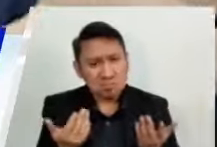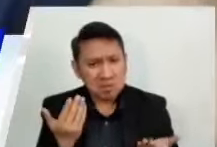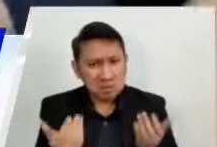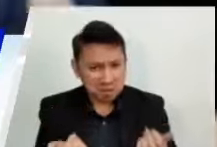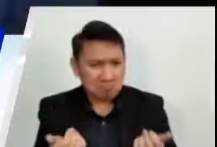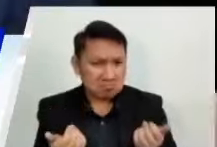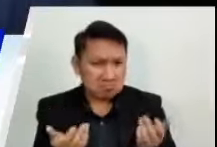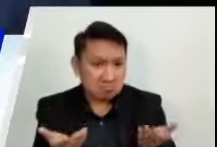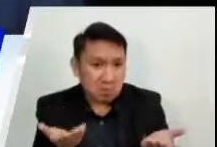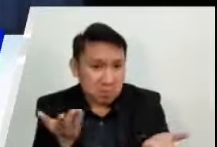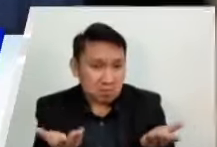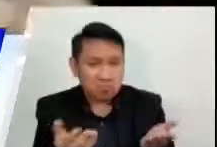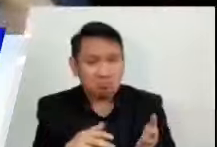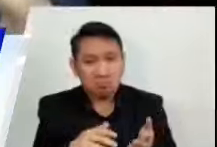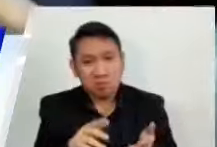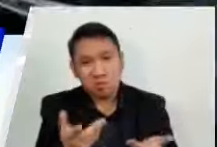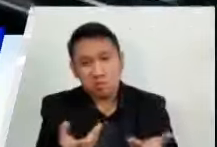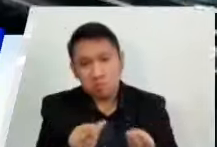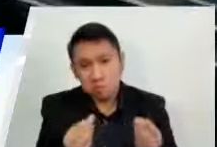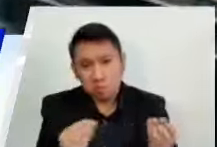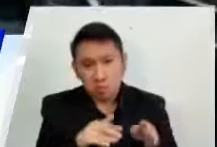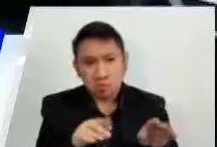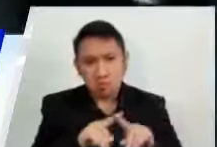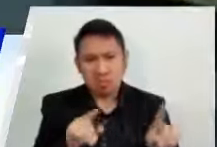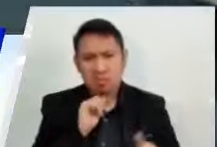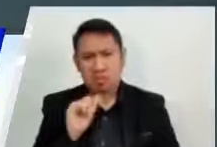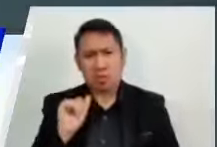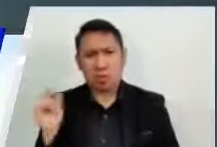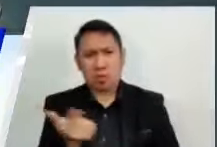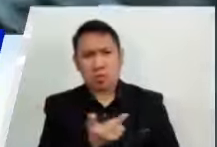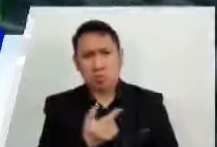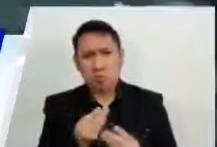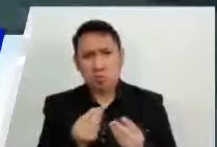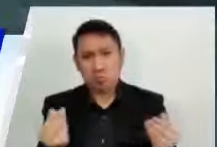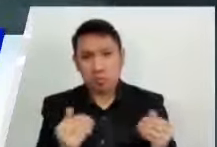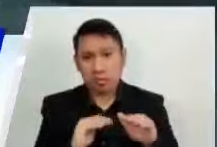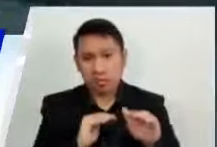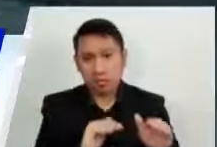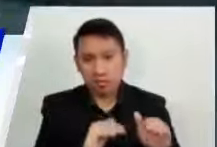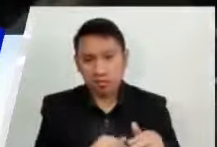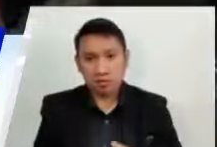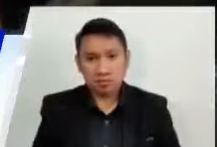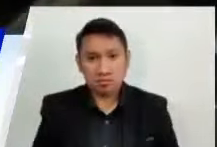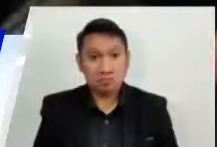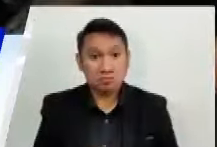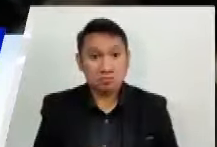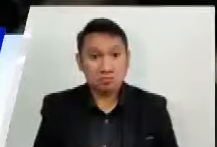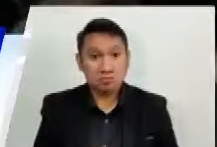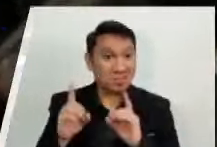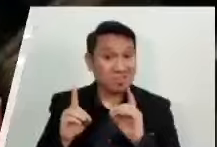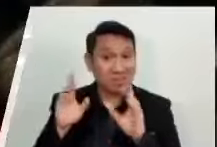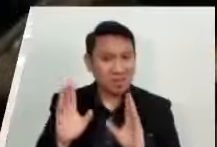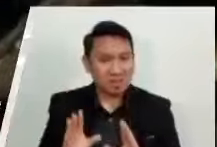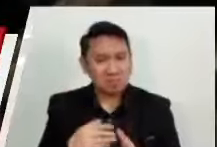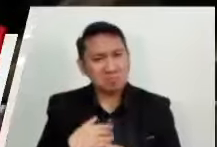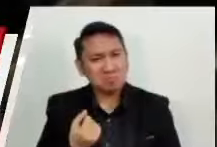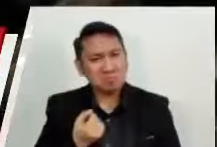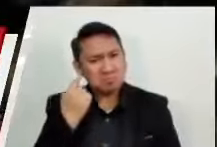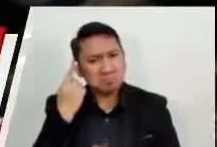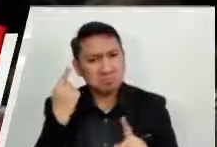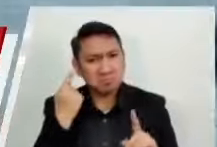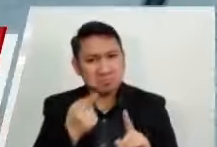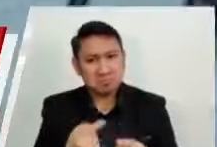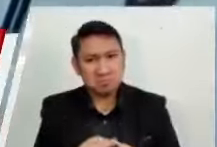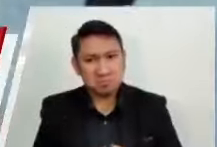hindi agad-agad mariresolvahan yung traffic. Ang tsuper na si Fernando Meral, naiintindihan ang layunin nito. Hindi sabay-sabay yung lalabas, pwede siguro